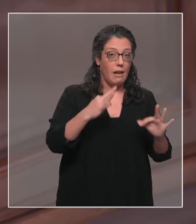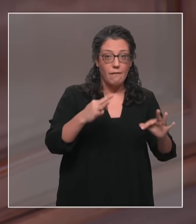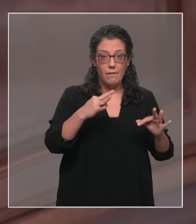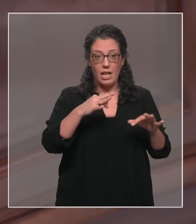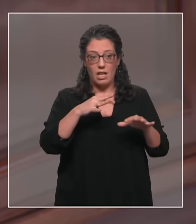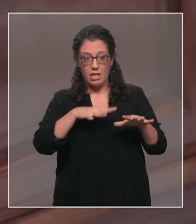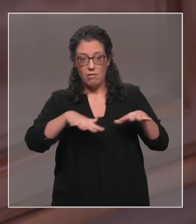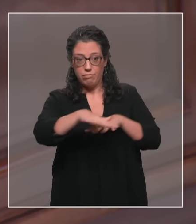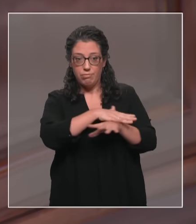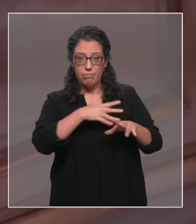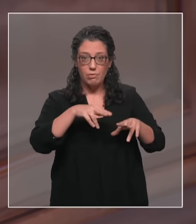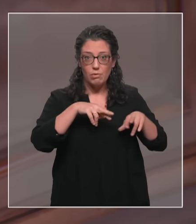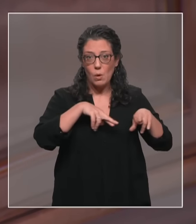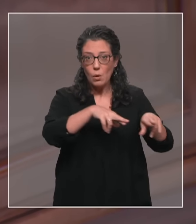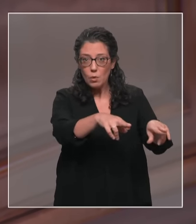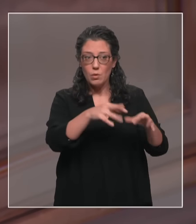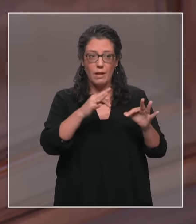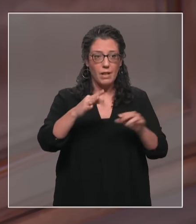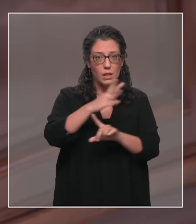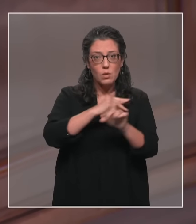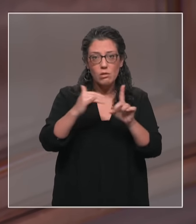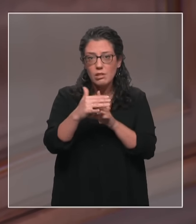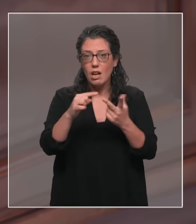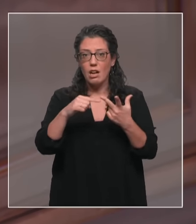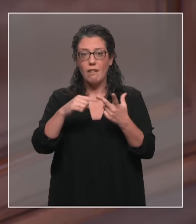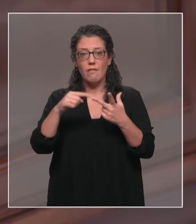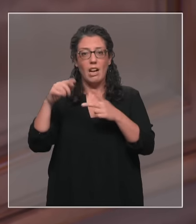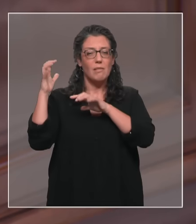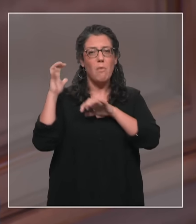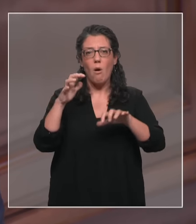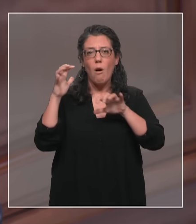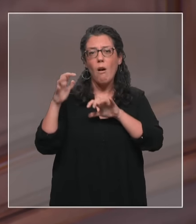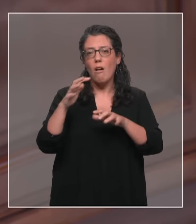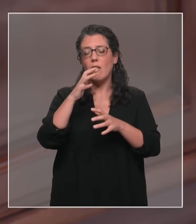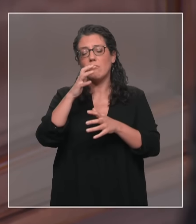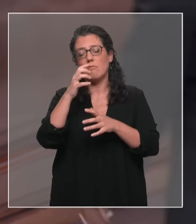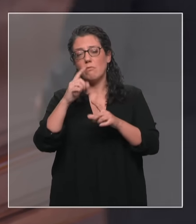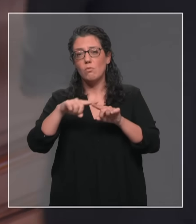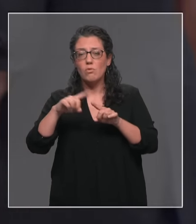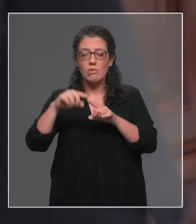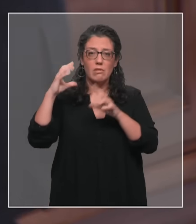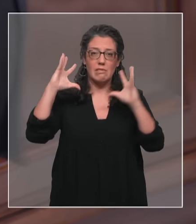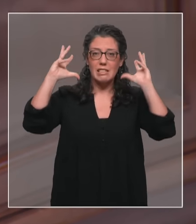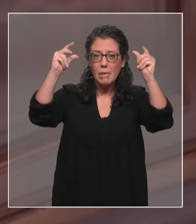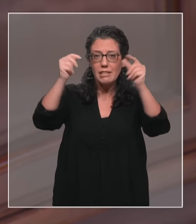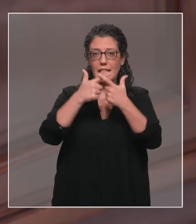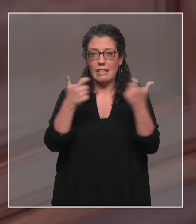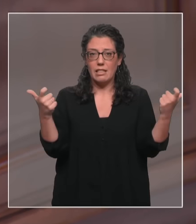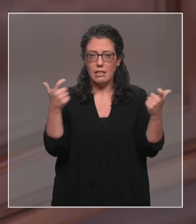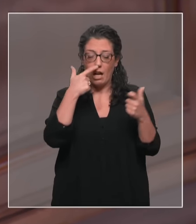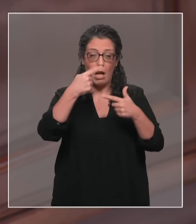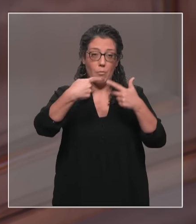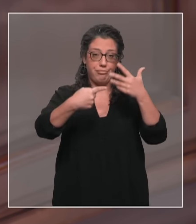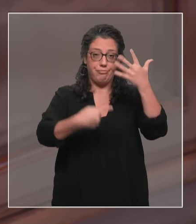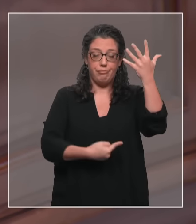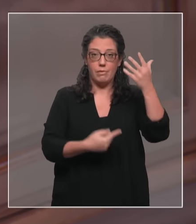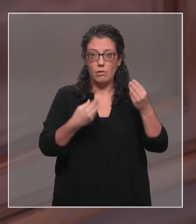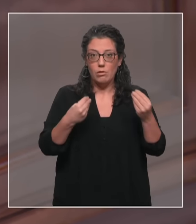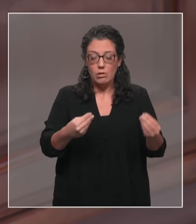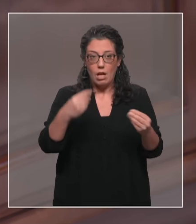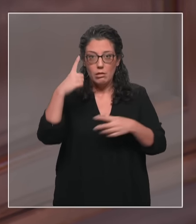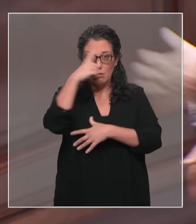difficultés sociales, des difficultés également liées aux catastrophes naturelles, en mentionnant beaucoup de sujets qui se retrouvent toutes et tous, notamment sous la question